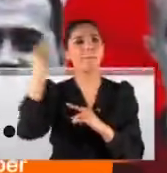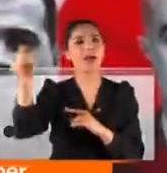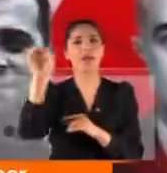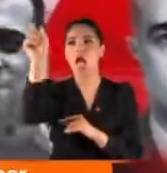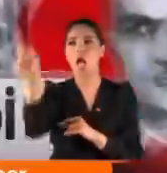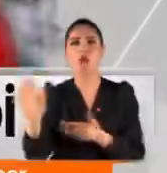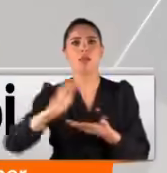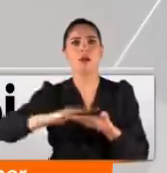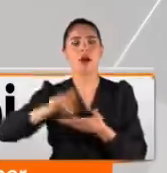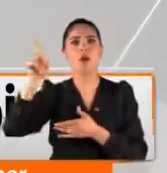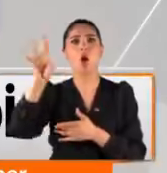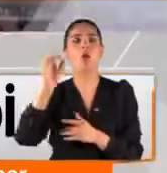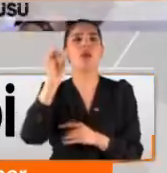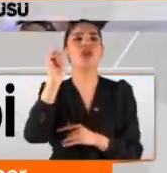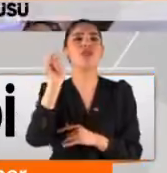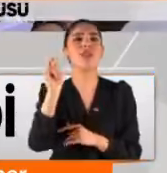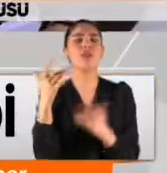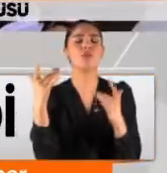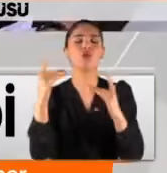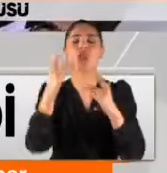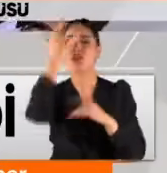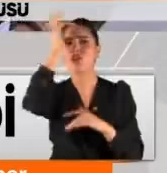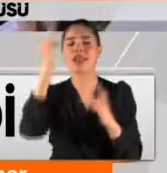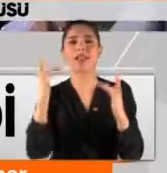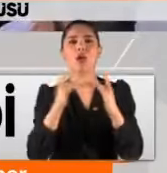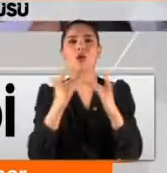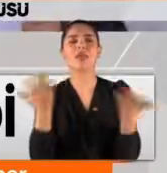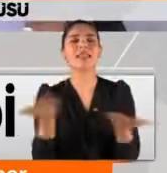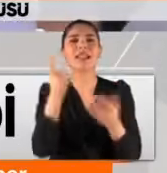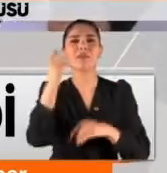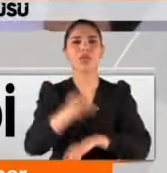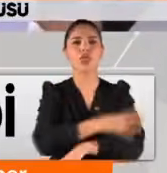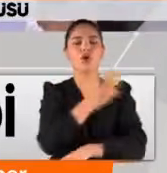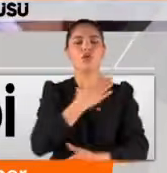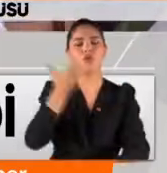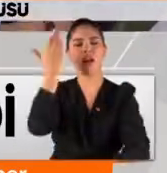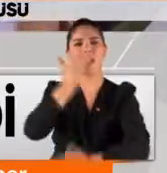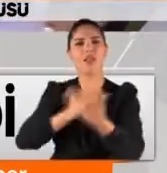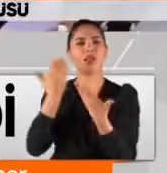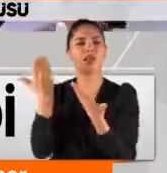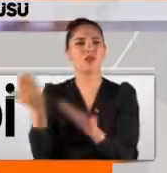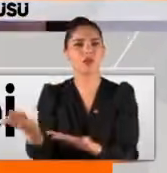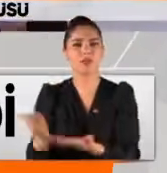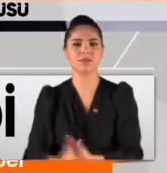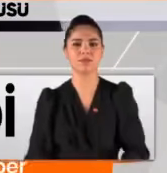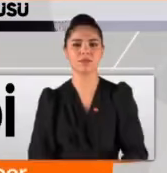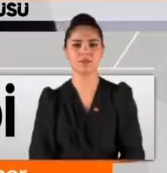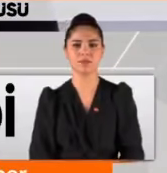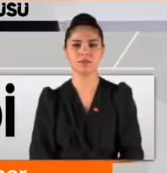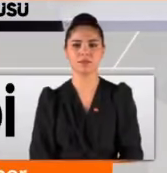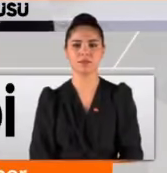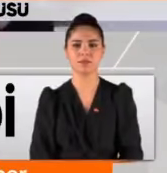Özlem Aktay 15 Temmuz Şehitler Köprüsü'nde nasıl bir duygu hakim bize onları anlatacak. Özlem.